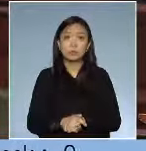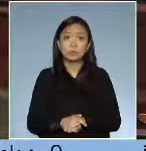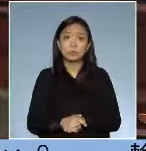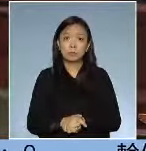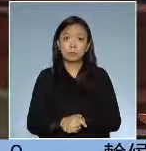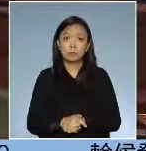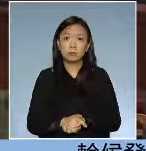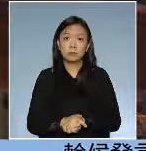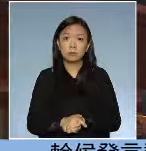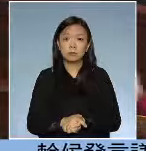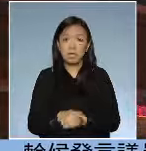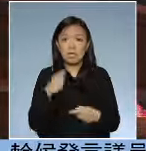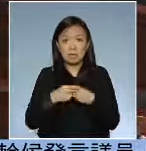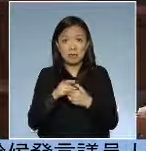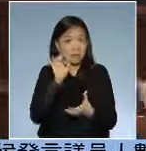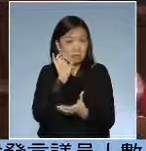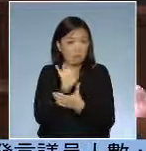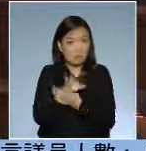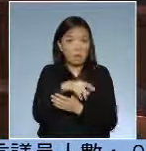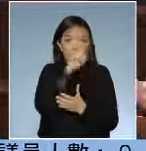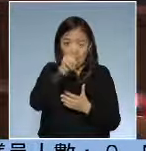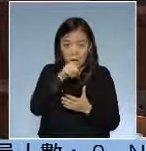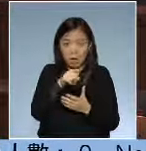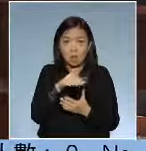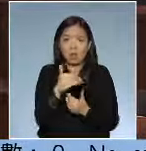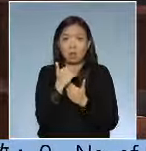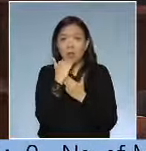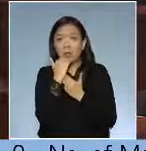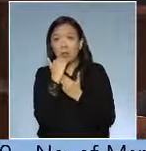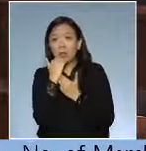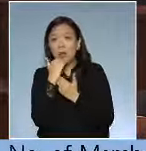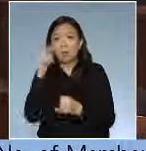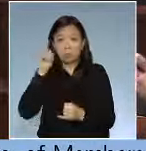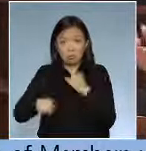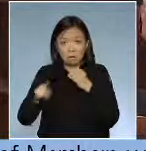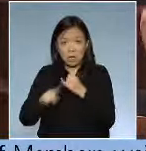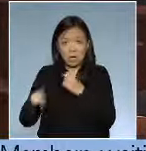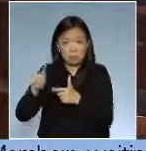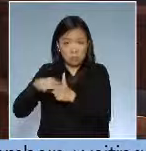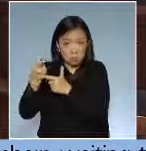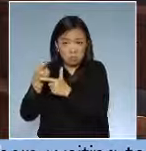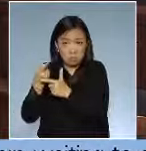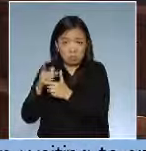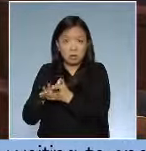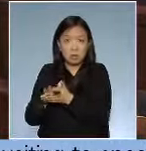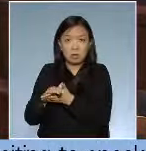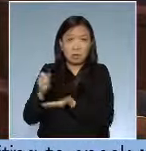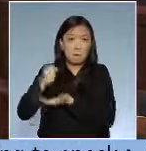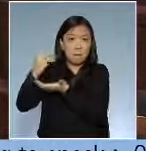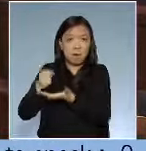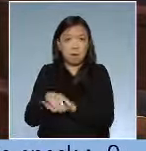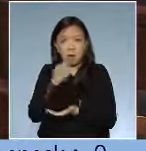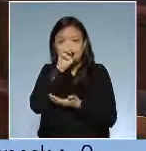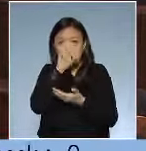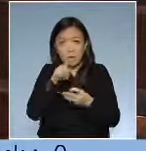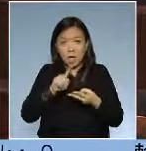本來應該一早批的，去到最尾那年或者最尾那個月突然之間批完，怎會沒有問題啊？你問下工程界的朋友盧偉